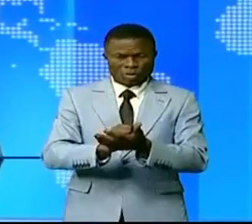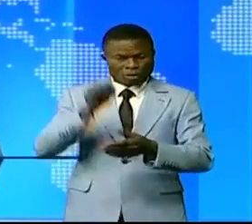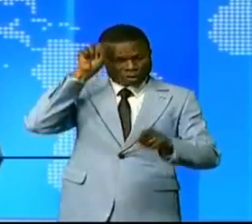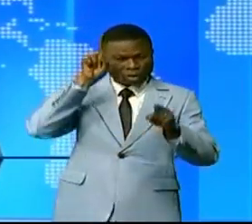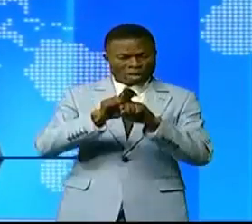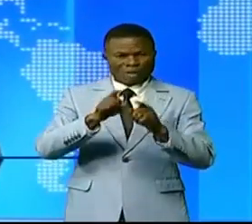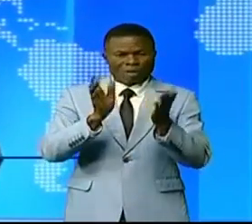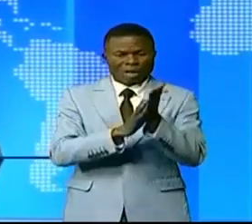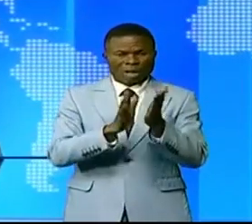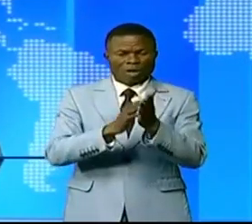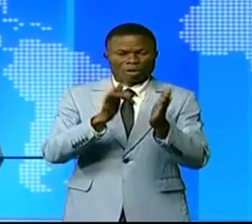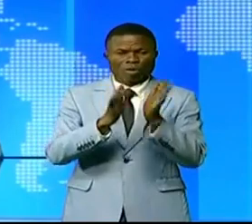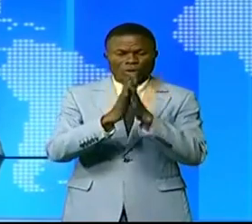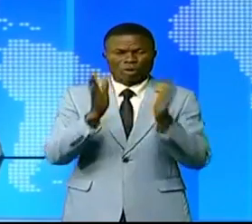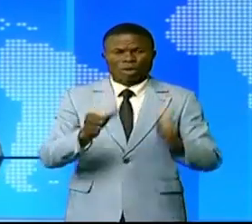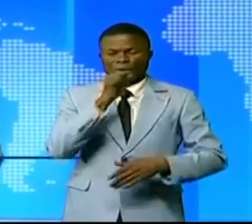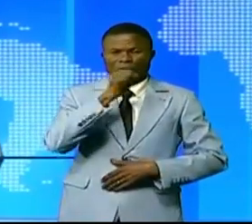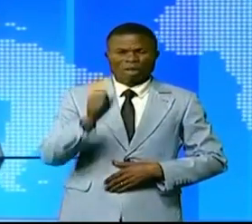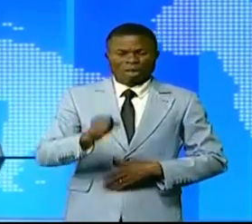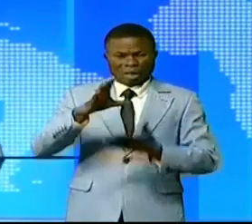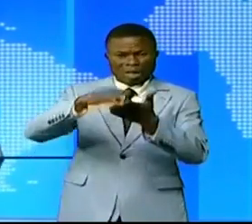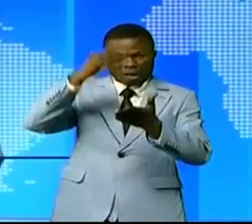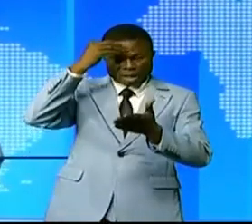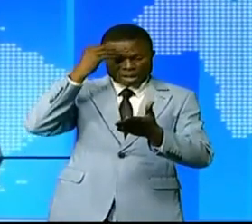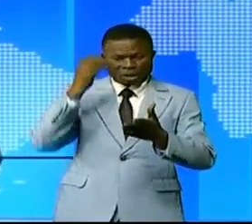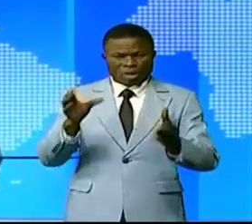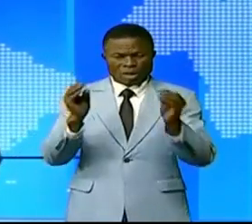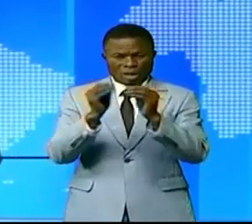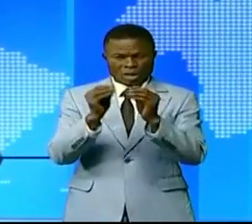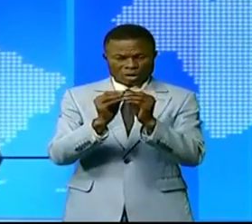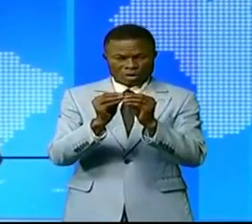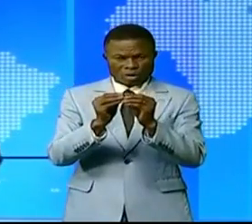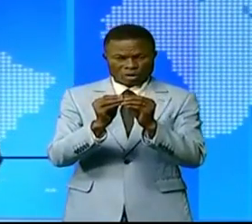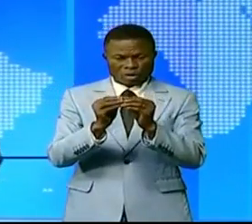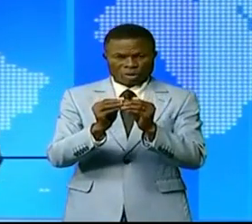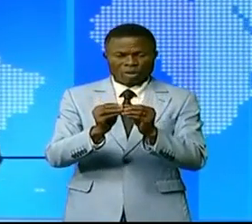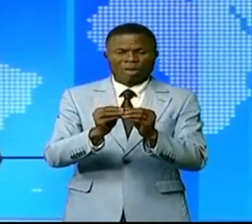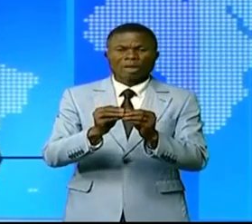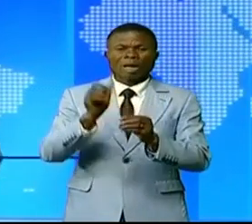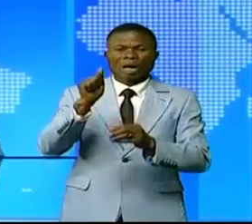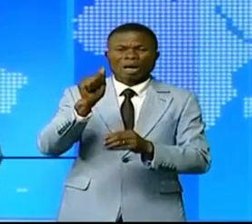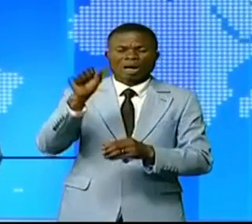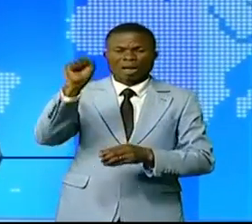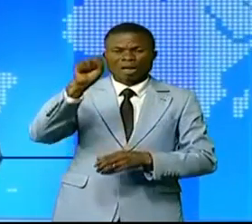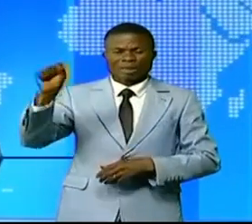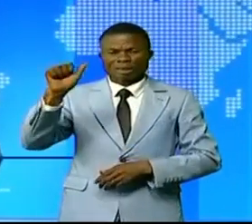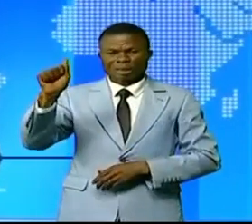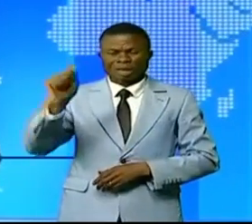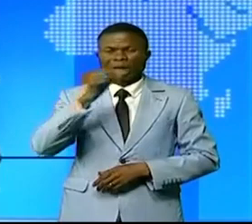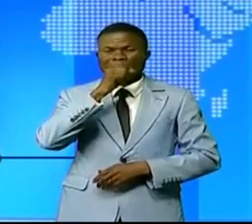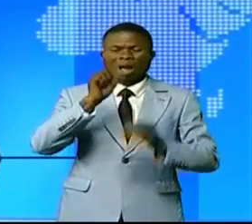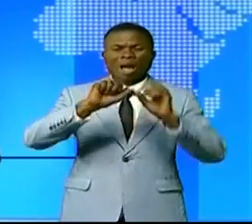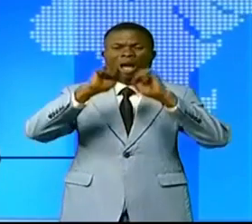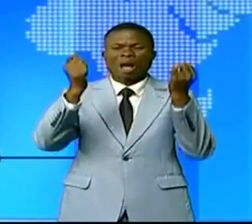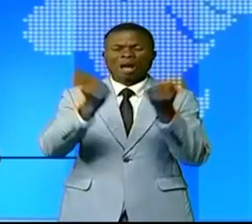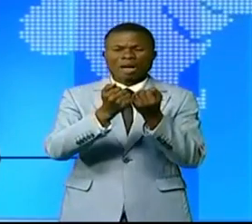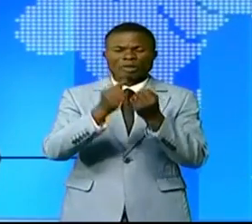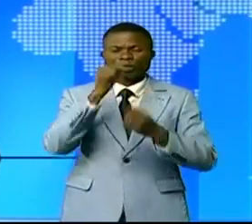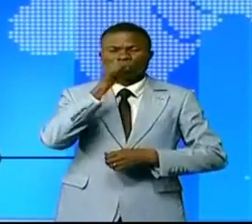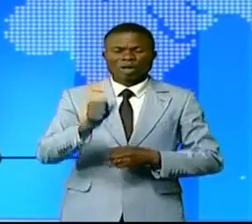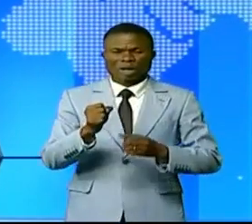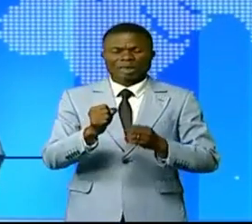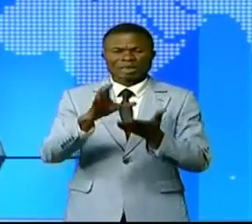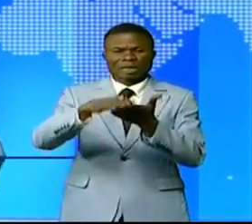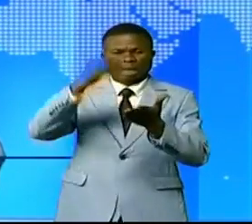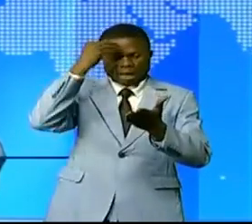écoles chrétiennes et des anciens élèves regroupés au sein de la SANEF, Association des anciens élèves de frères des écoles